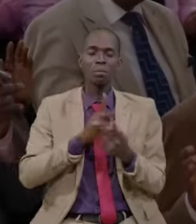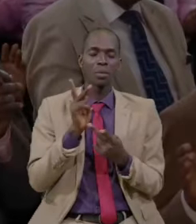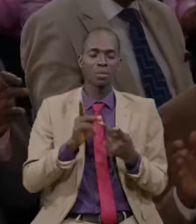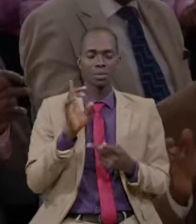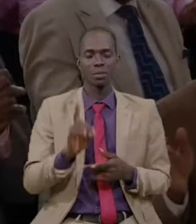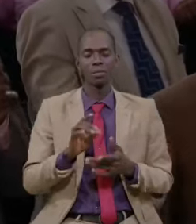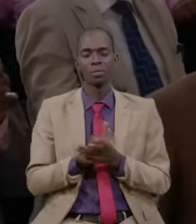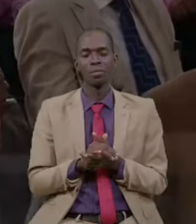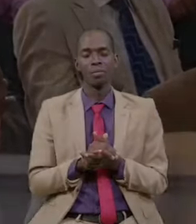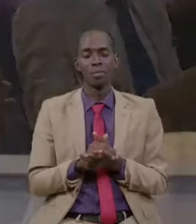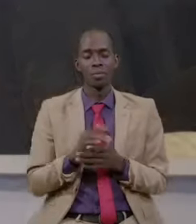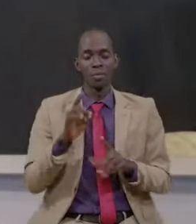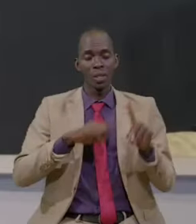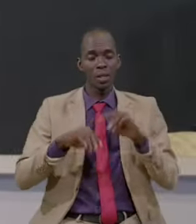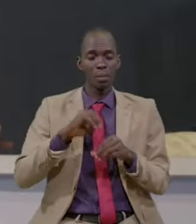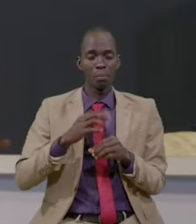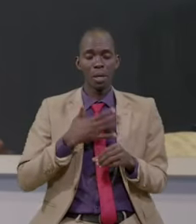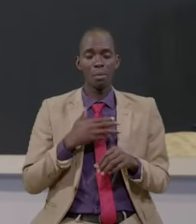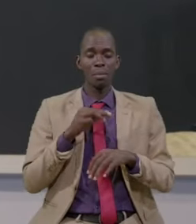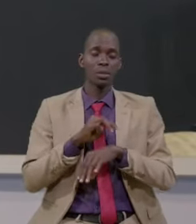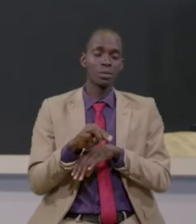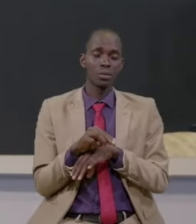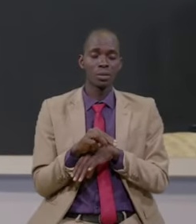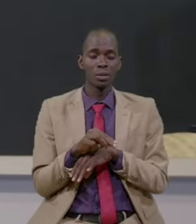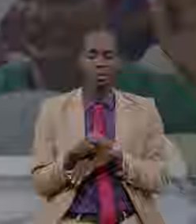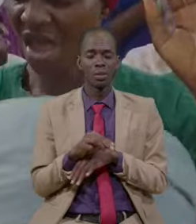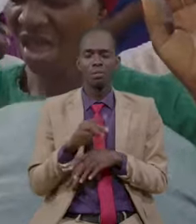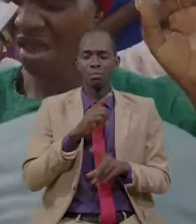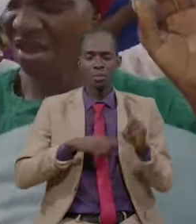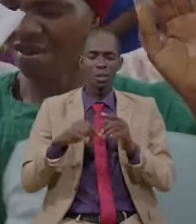dans mon ministère. C'est fait